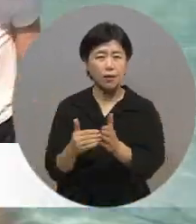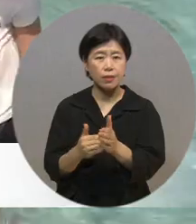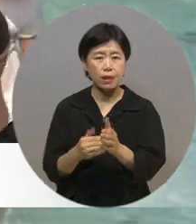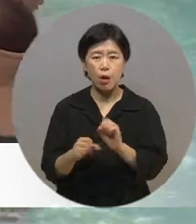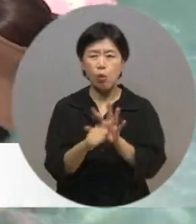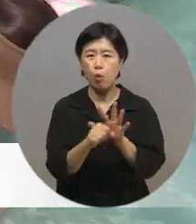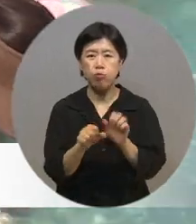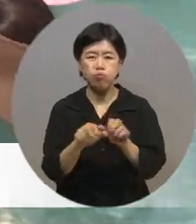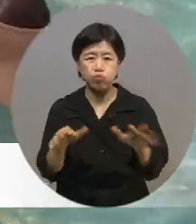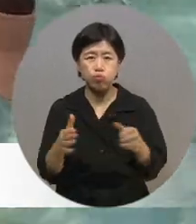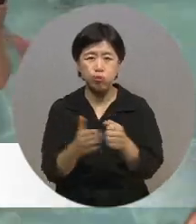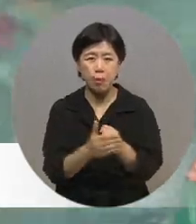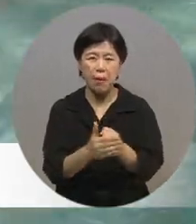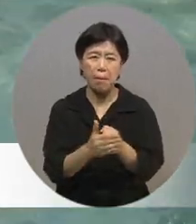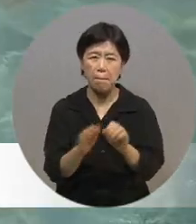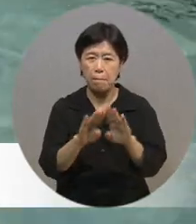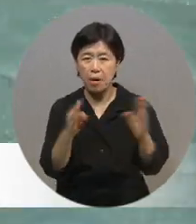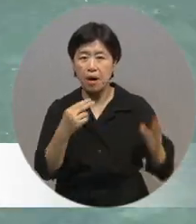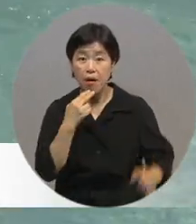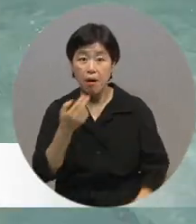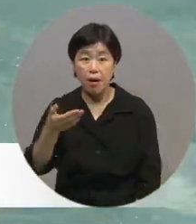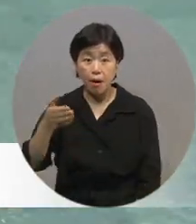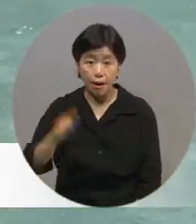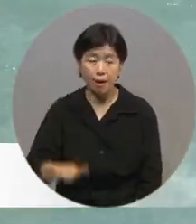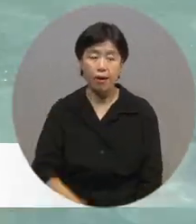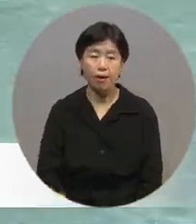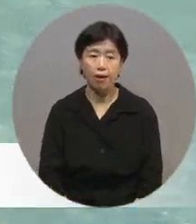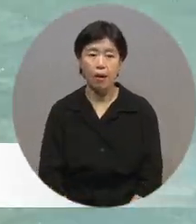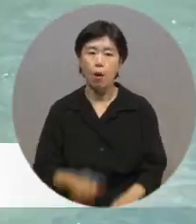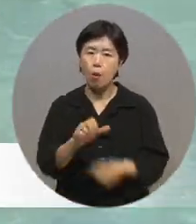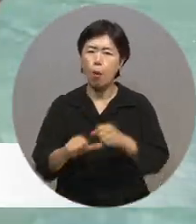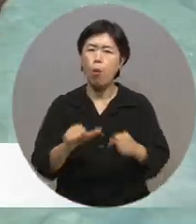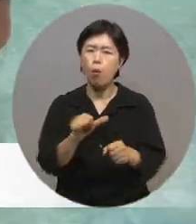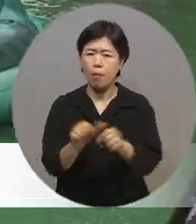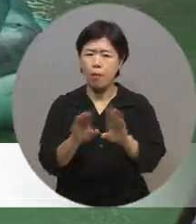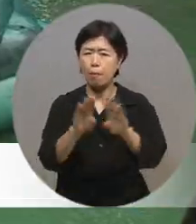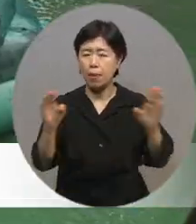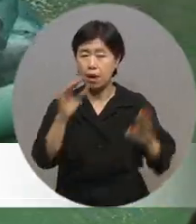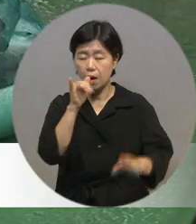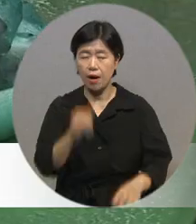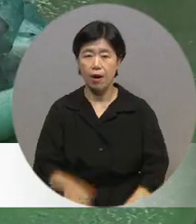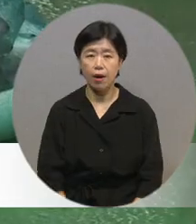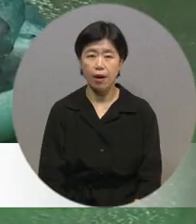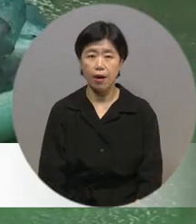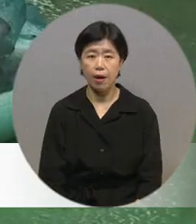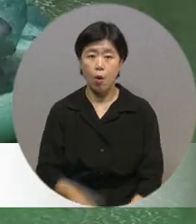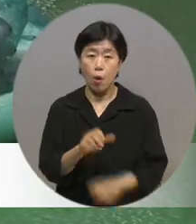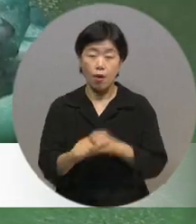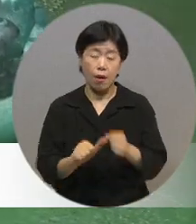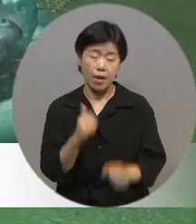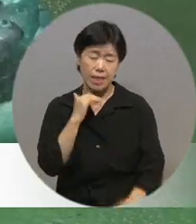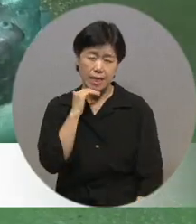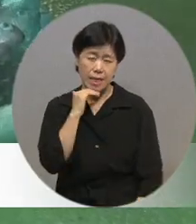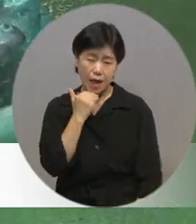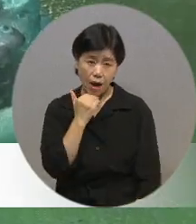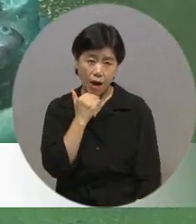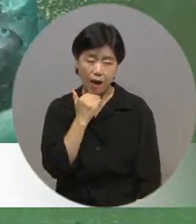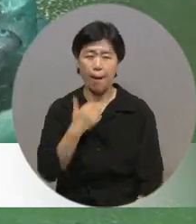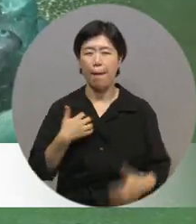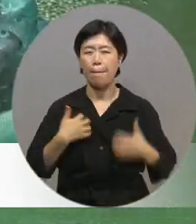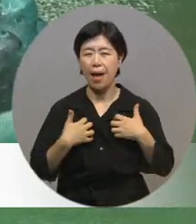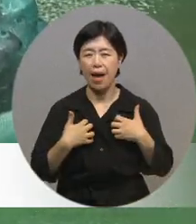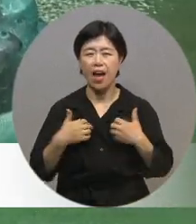못하다가 회천 면민협의회의 주최로 5년 만에 열리게 된 만큼 5년의 기다림, 반갑다